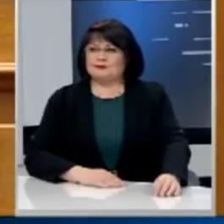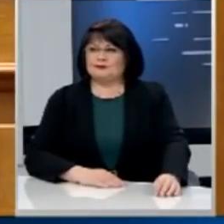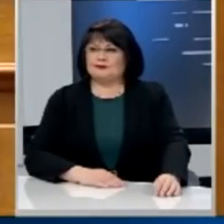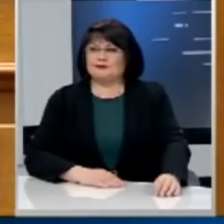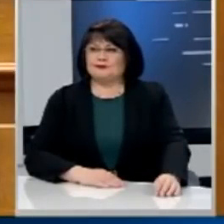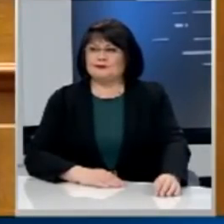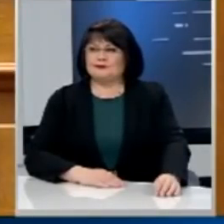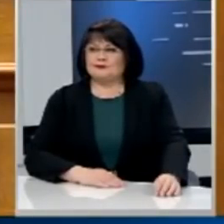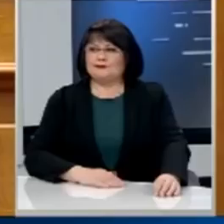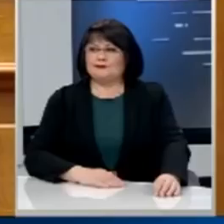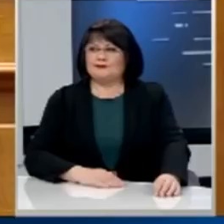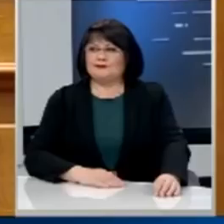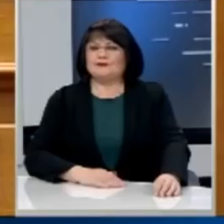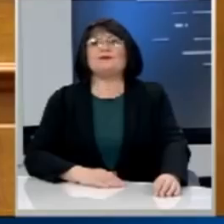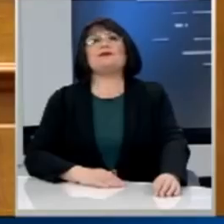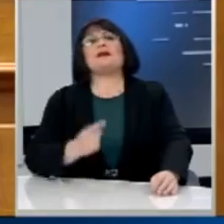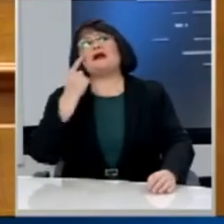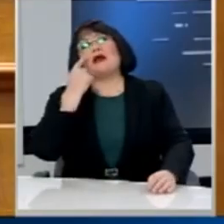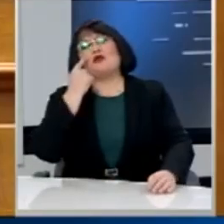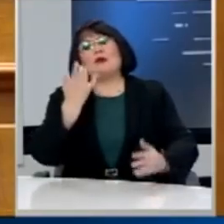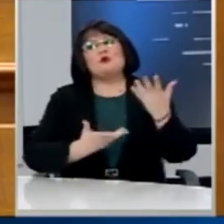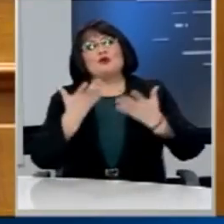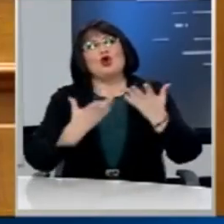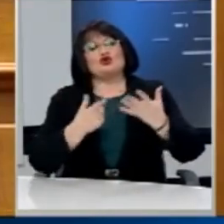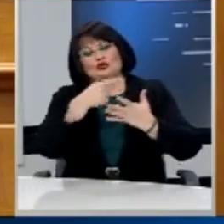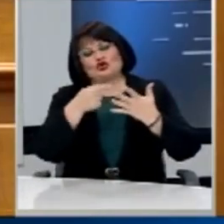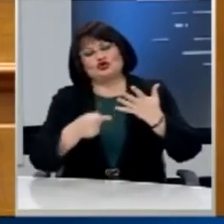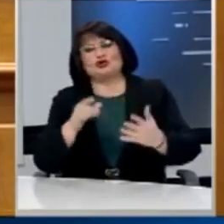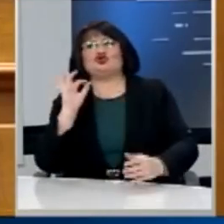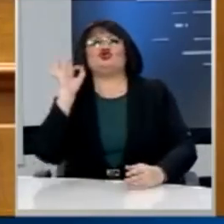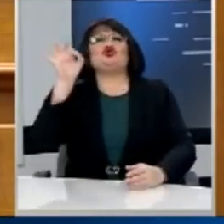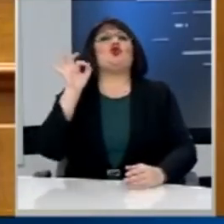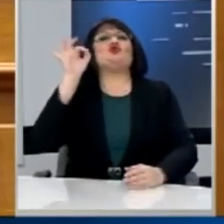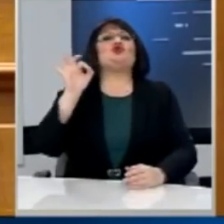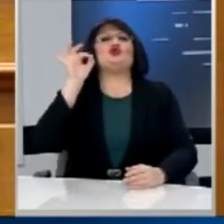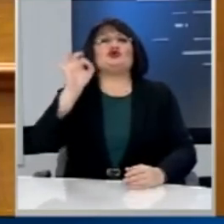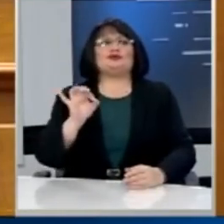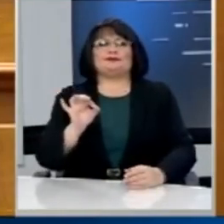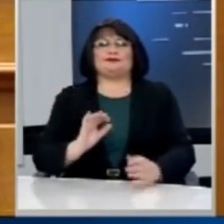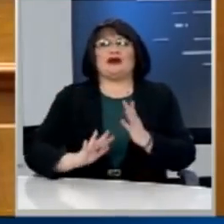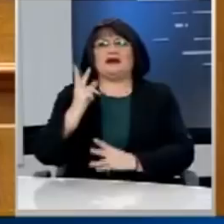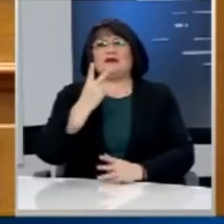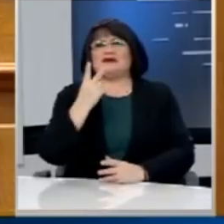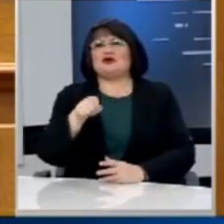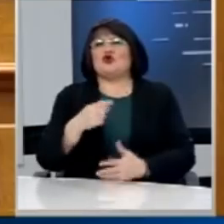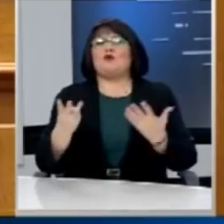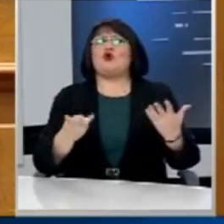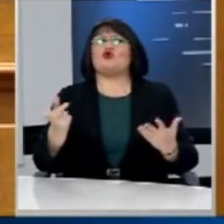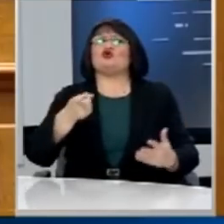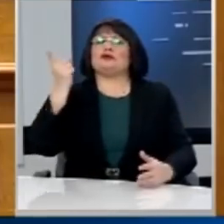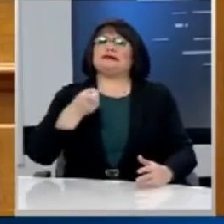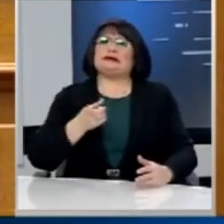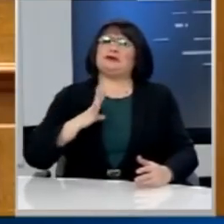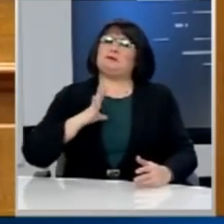Πάμε λοιπόν στους στόχους του προϋπολογισμού. Τιμούμε ότι η ανάπτυξη θα φτάσει στο 2,8% στο